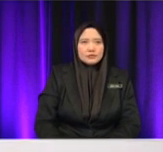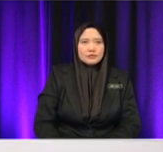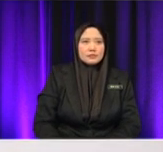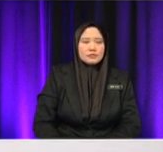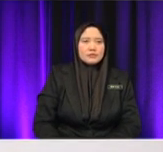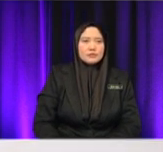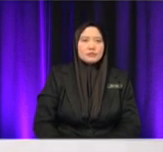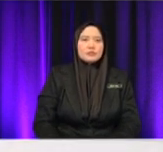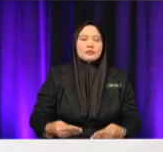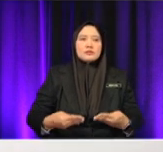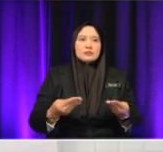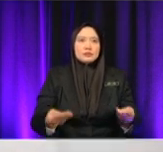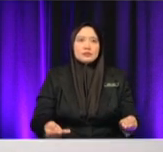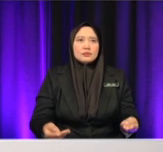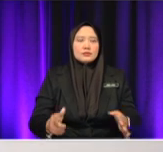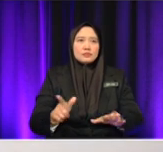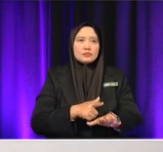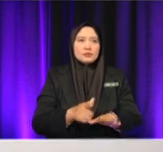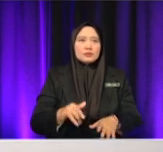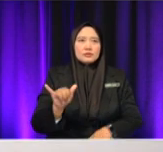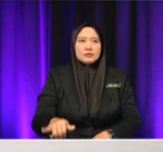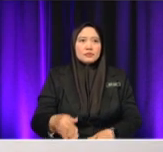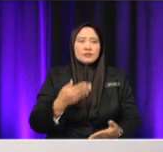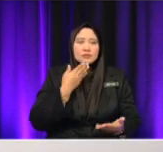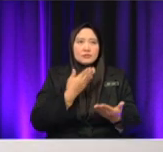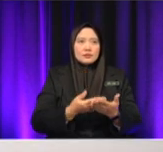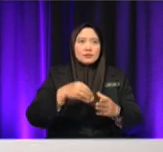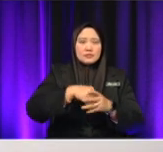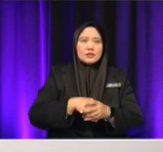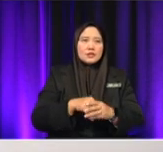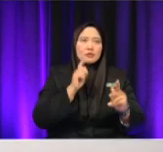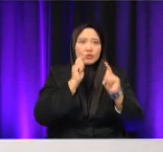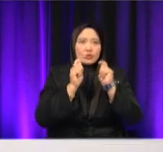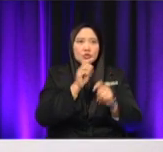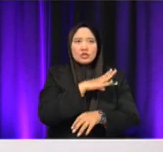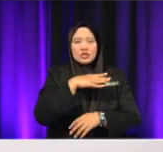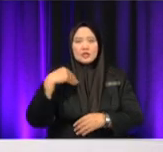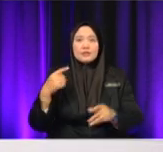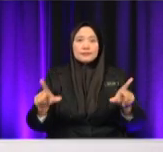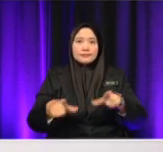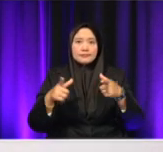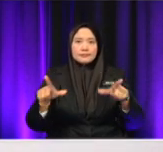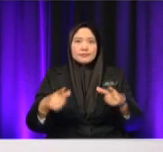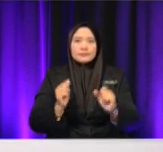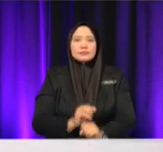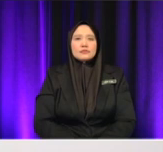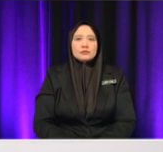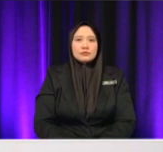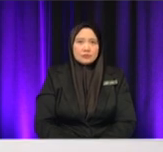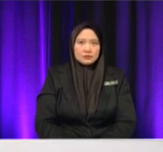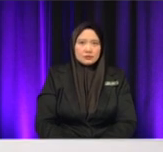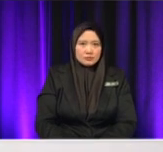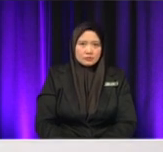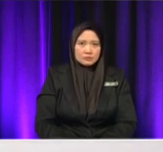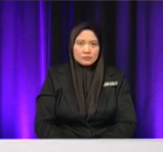memberi layanan yang baik kepada istri dalam pertuturan dan perlakuan lagi memberi layanan yang baik kepada istri